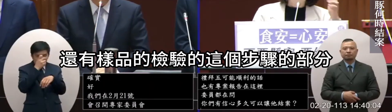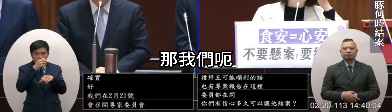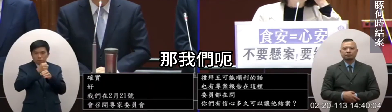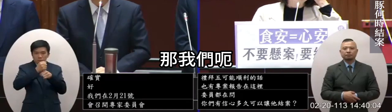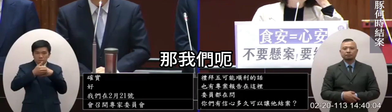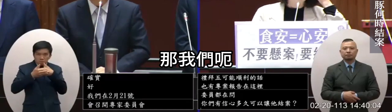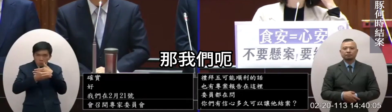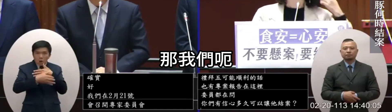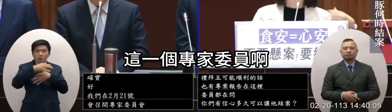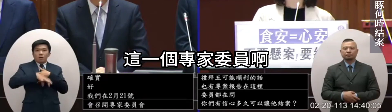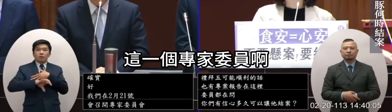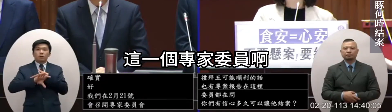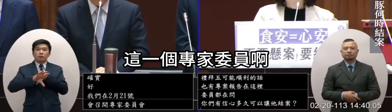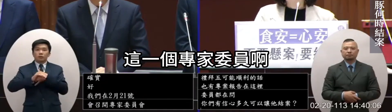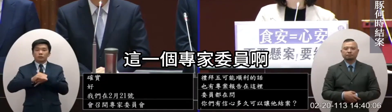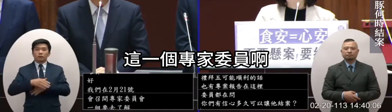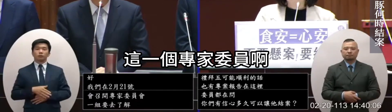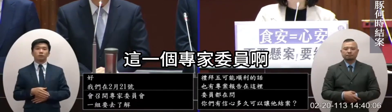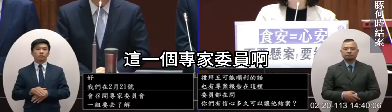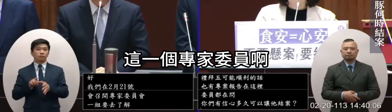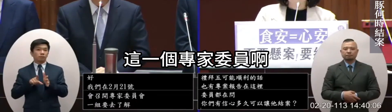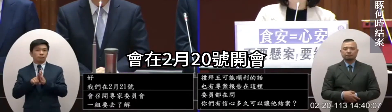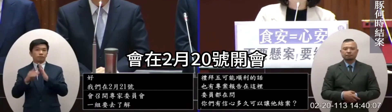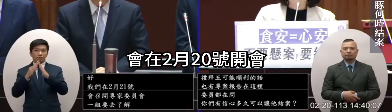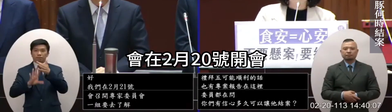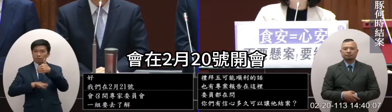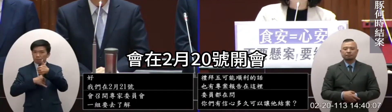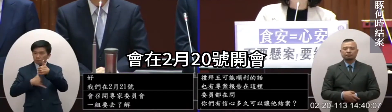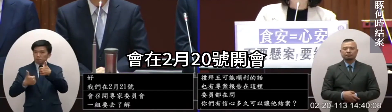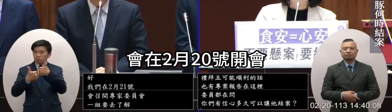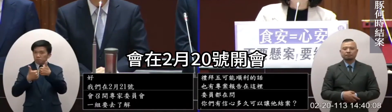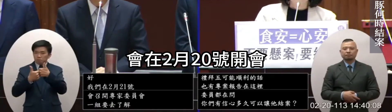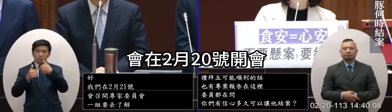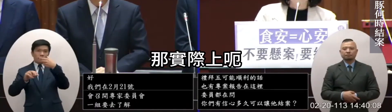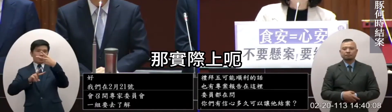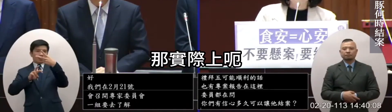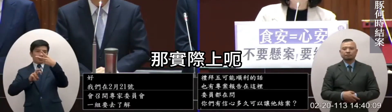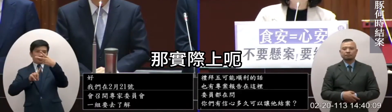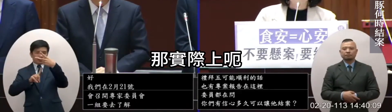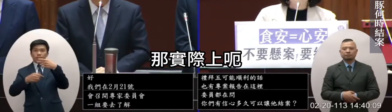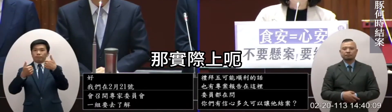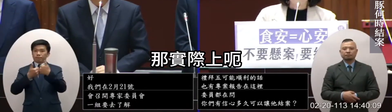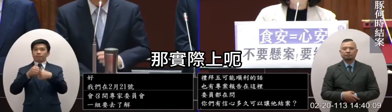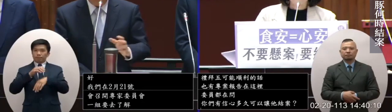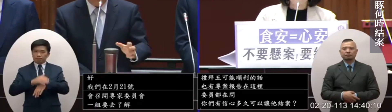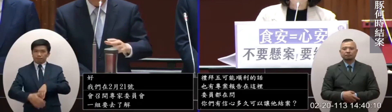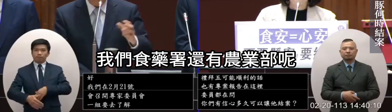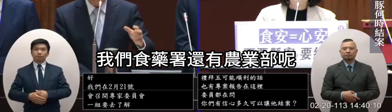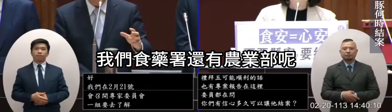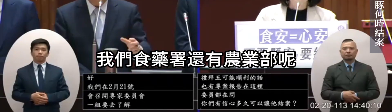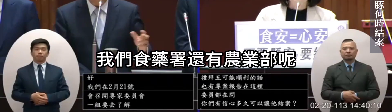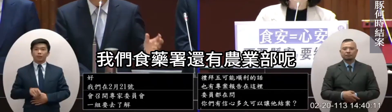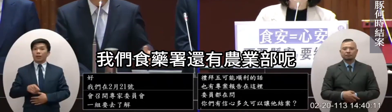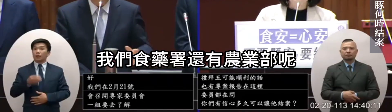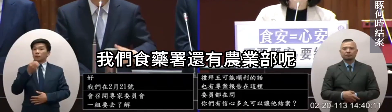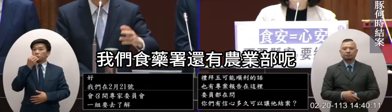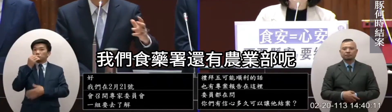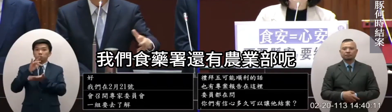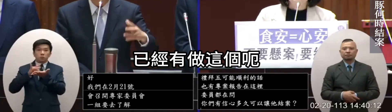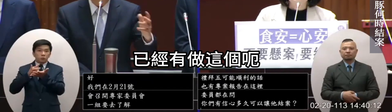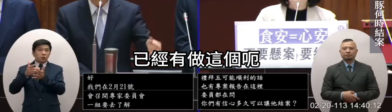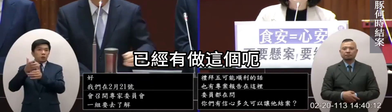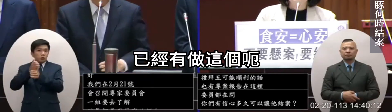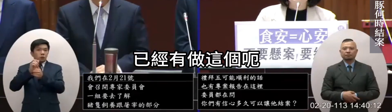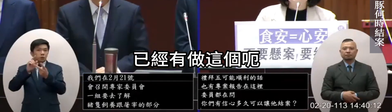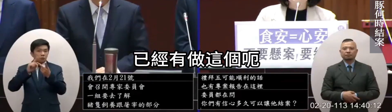分。那我们这一个专家委员会在2月20号开会。那实际上我们食药署还有农业部